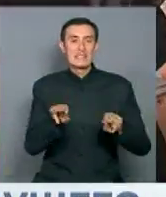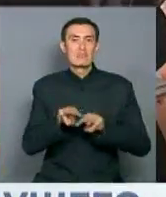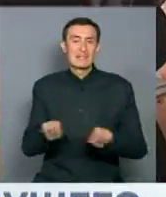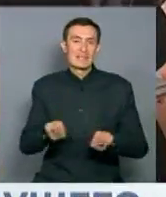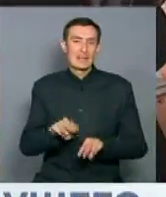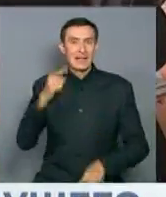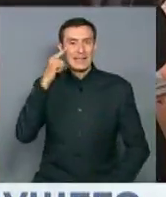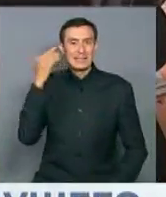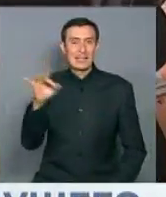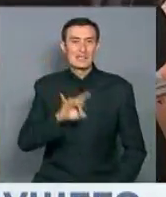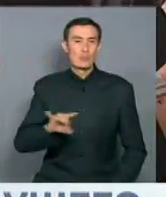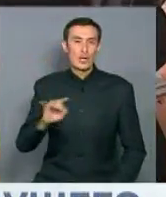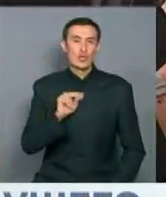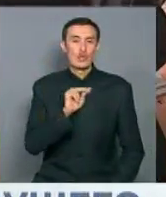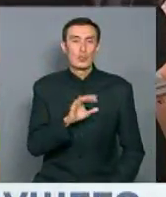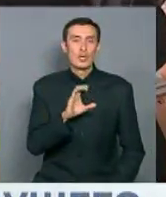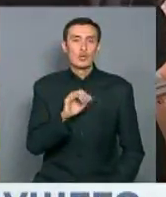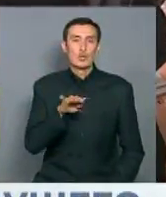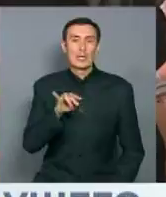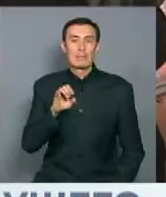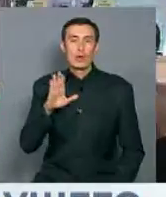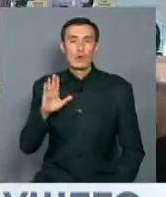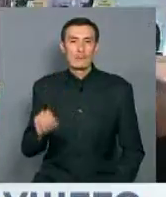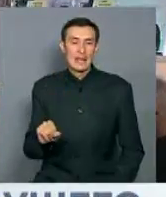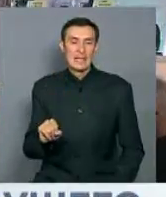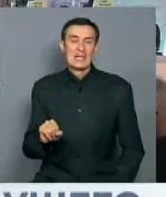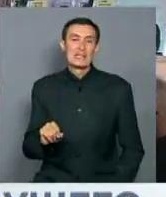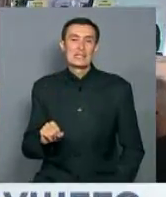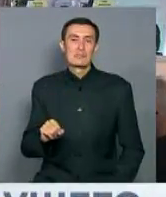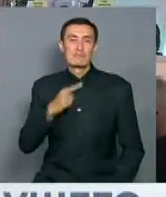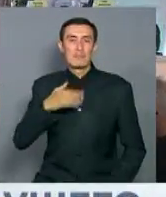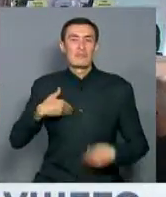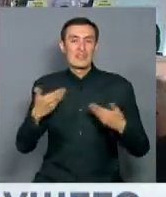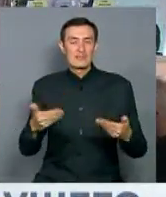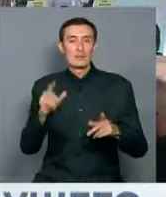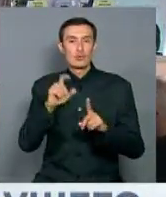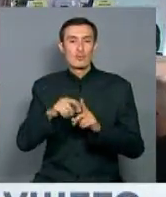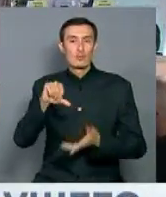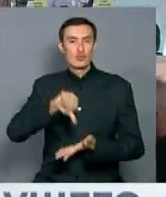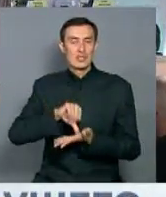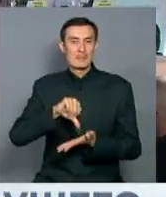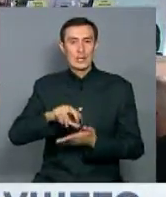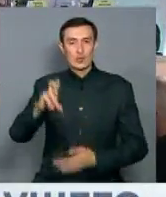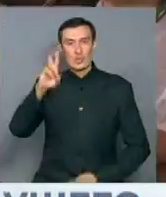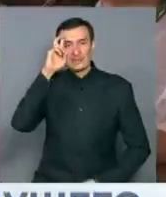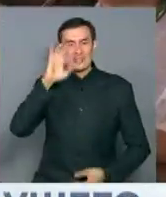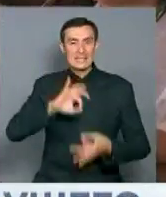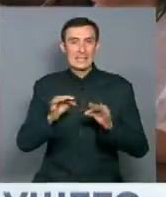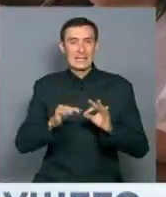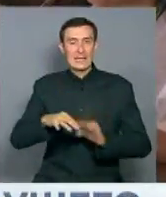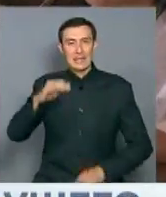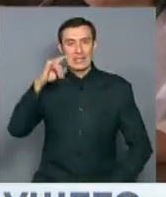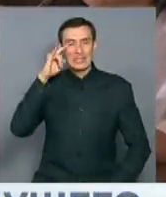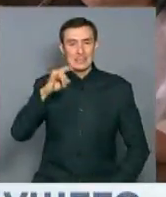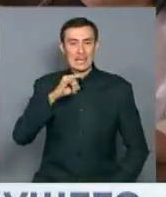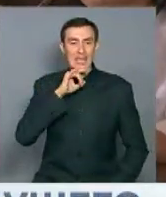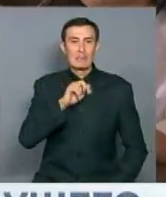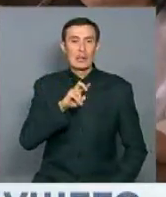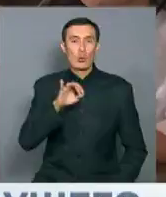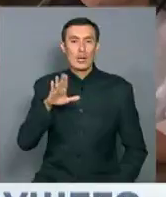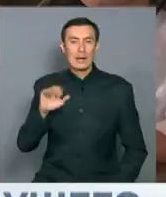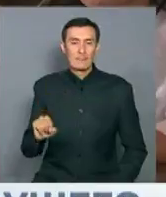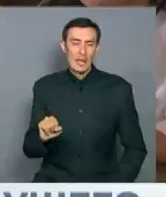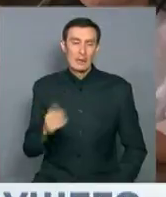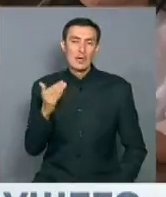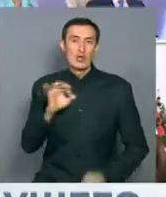вице-премьер-министр Кыргызской Республики Чолпон Султанбекова. С приветственным словом перед участниками выступила государственный секретарь Казахстана Гульшара